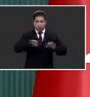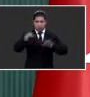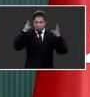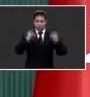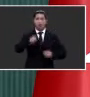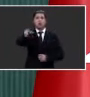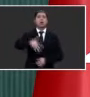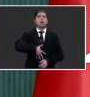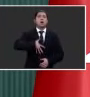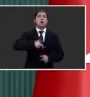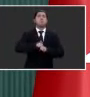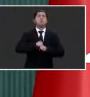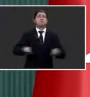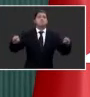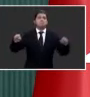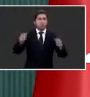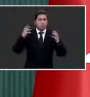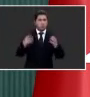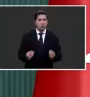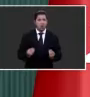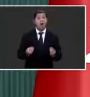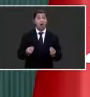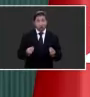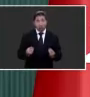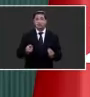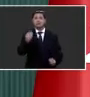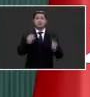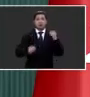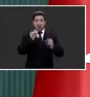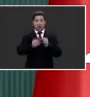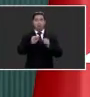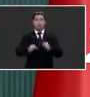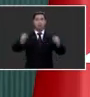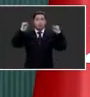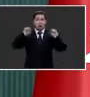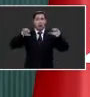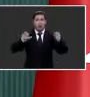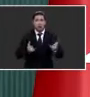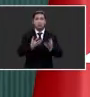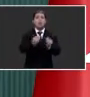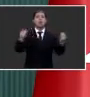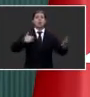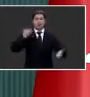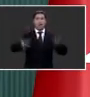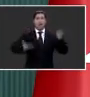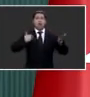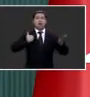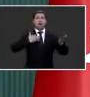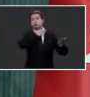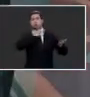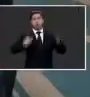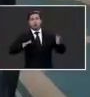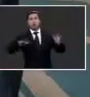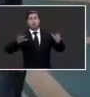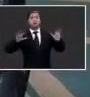hevesler kursaklarda kalmış ancak ortaya çıkan ekonomik yük pek çok dengeyi sarsmıştır